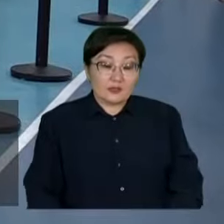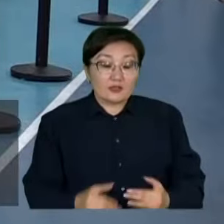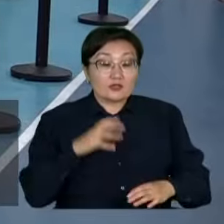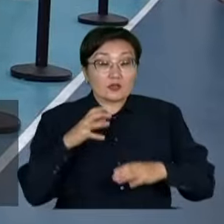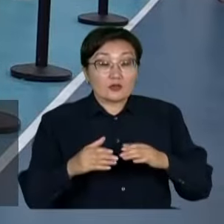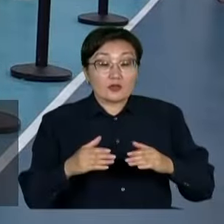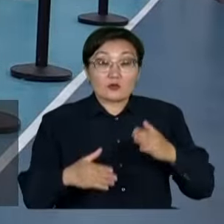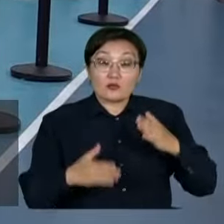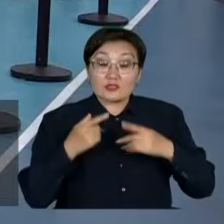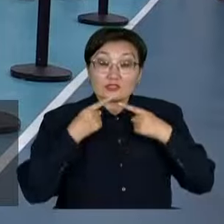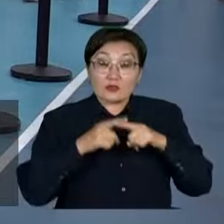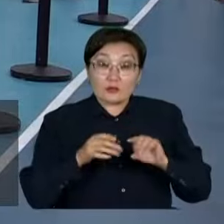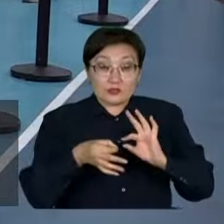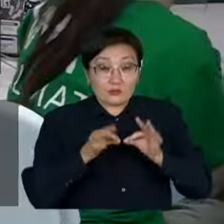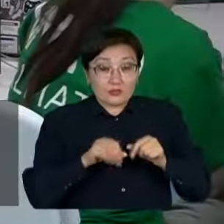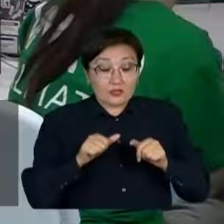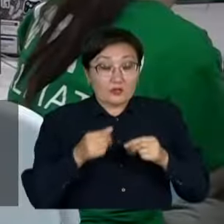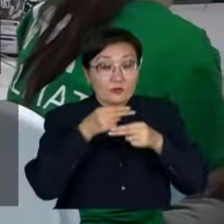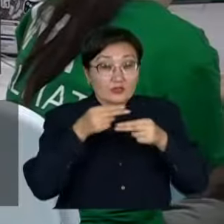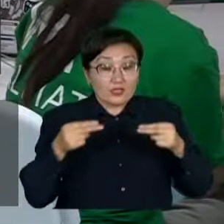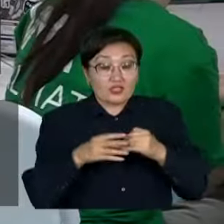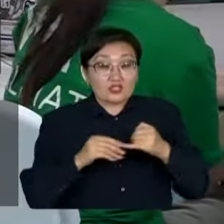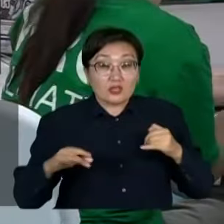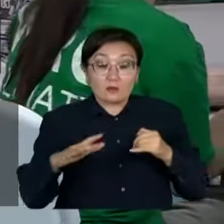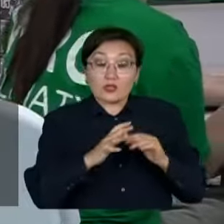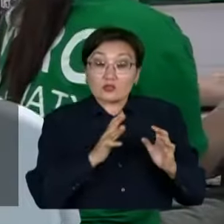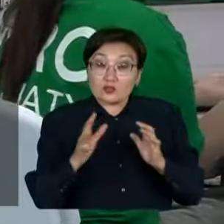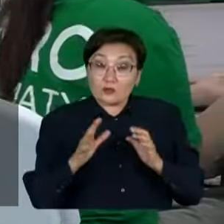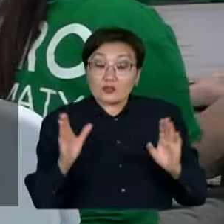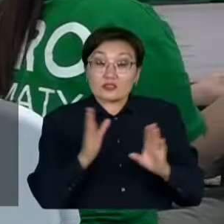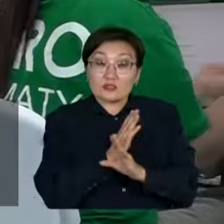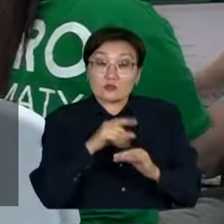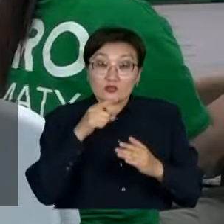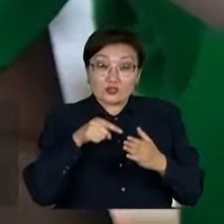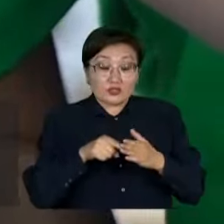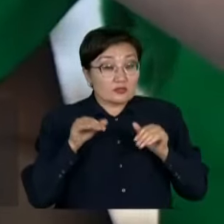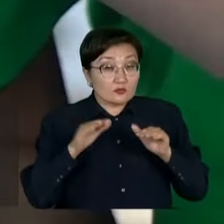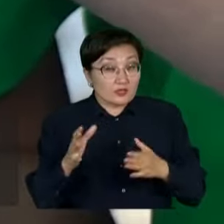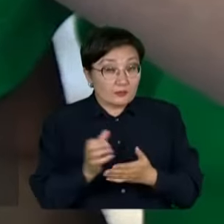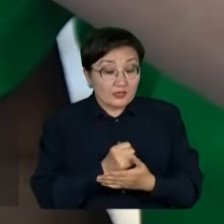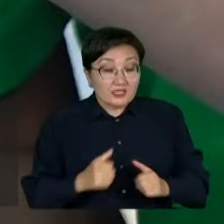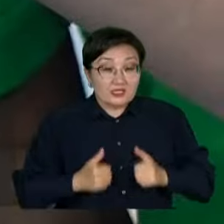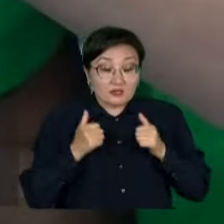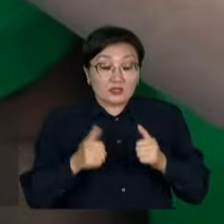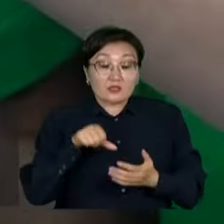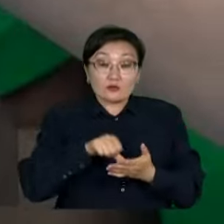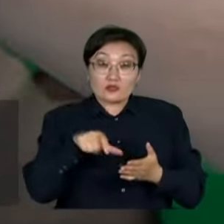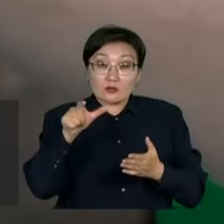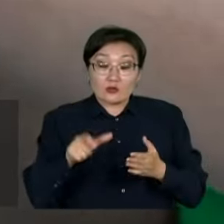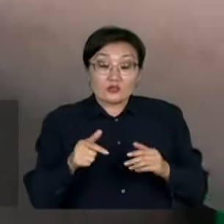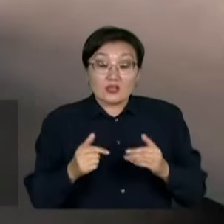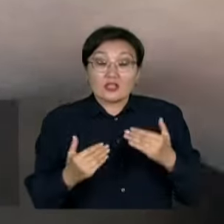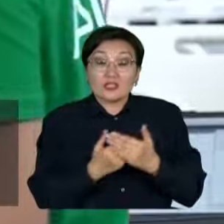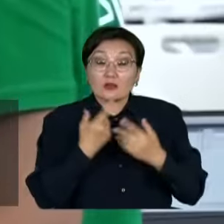Әлемдік робототехника олимпиадасының биылғы тақырыбы жер-ана қамқоршылары. Экологиялық мәселелердің шешімін табуға тырысатын қатысушылар бұл жолы